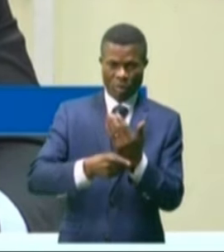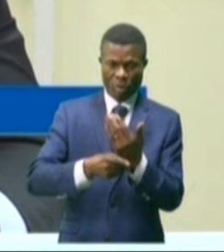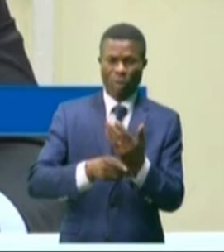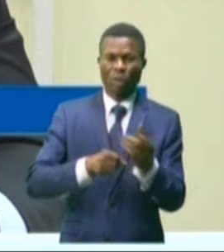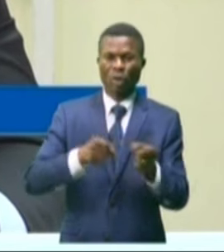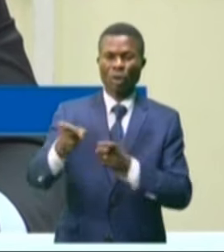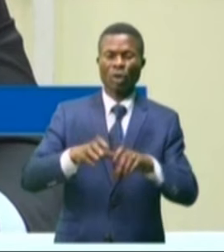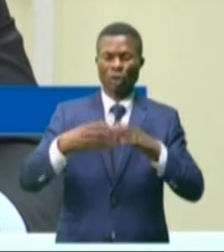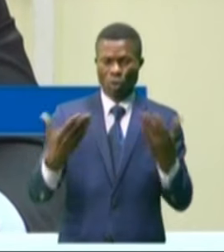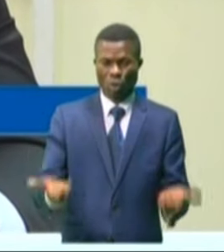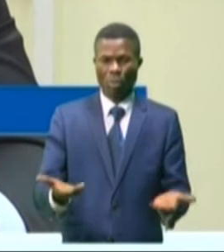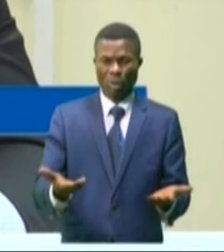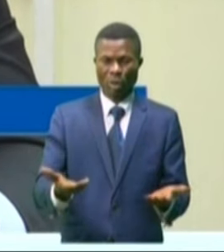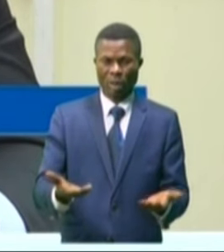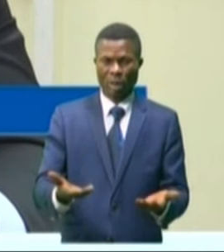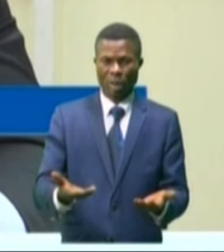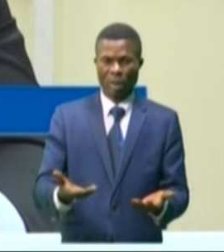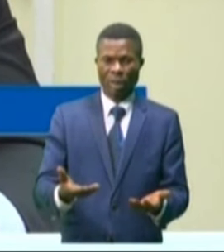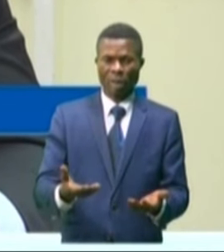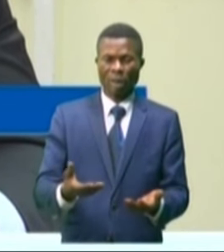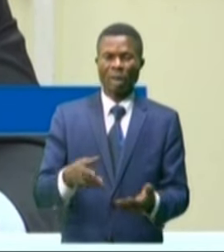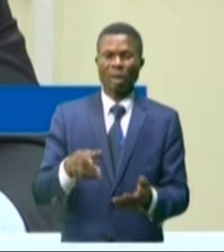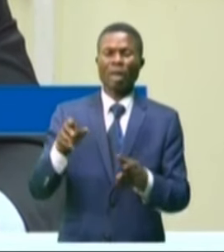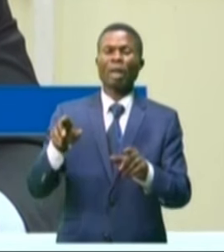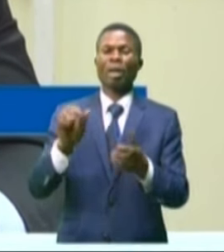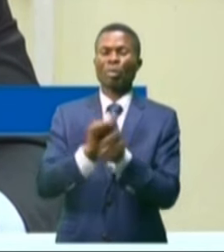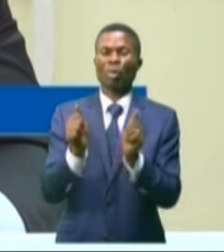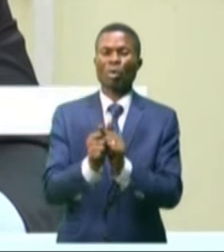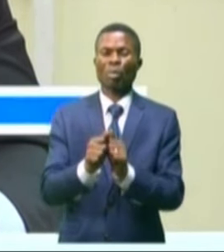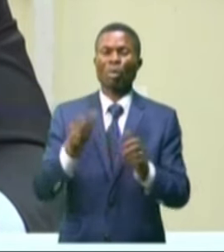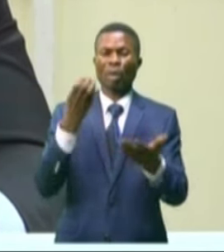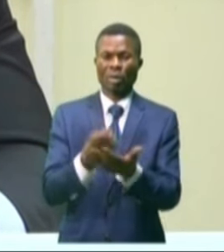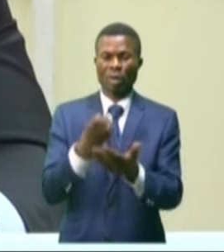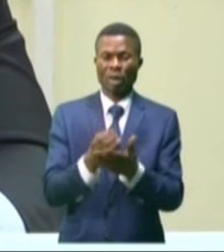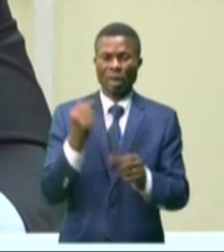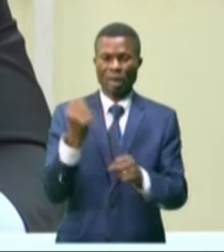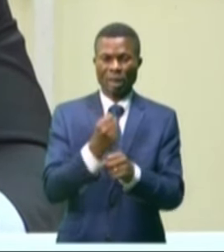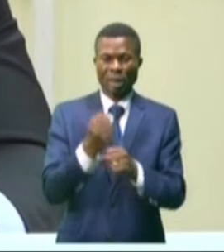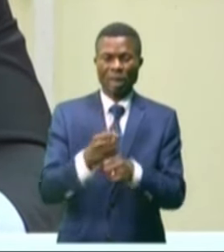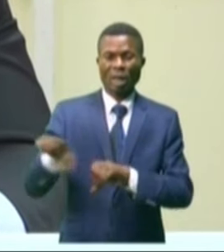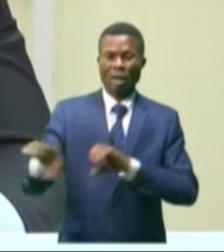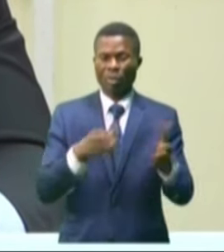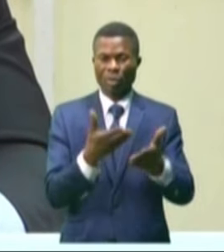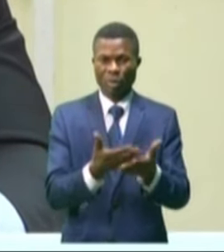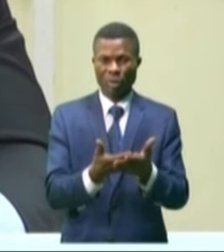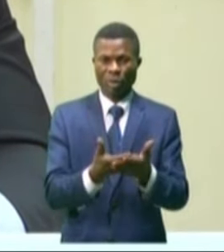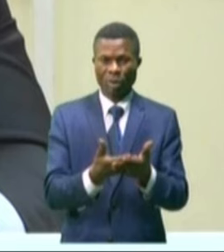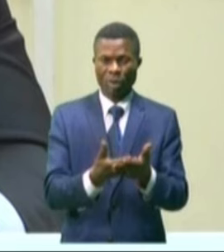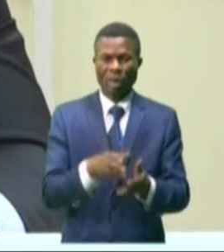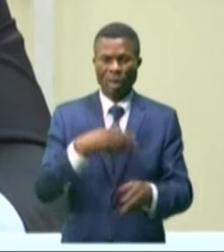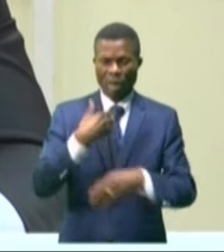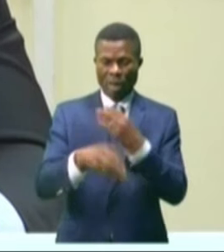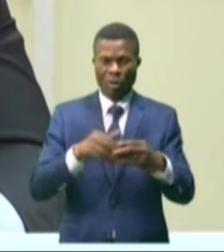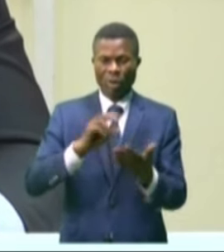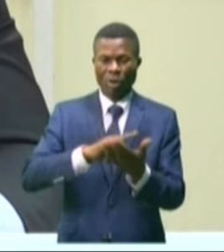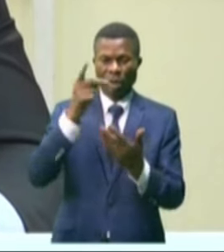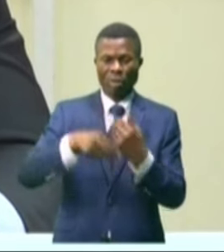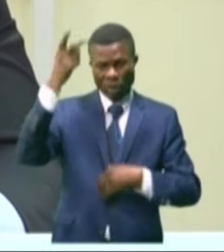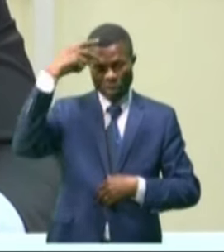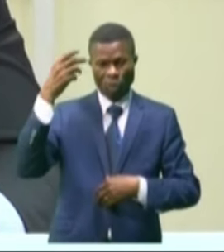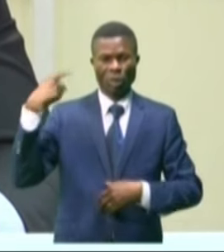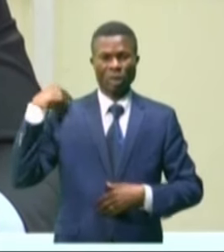par lequel l'allocation des crédits budgétaires est opérée au profit d'actions amenées dans le cadre des politiques